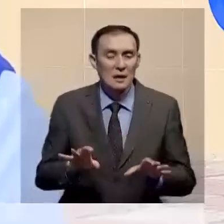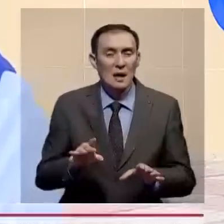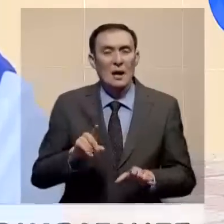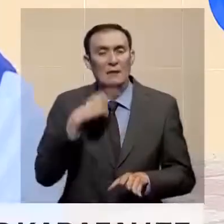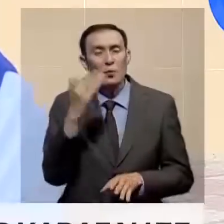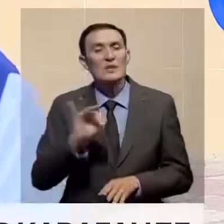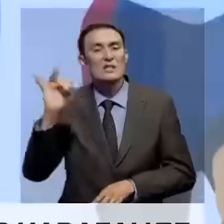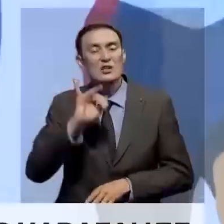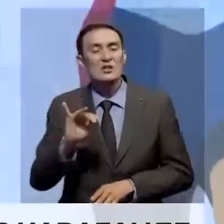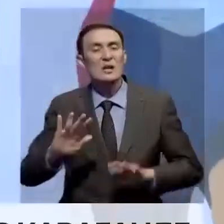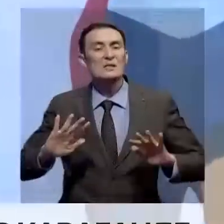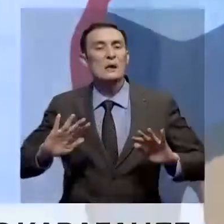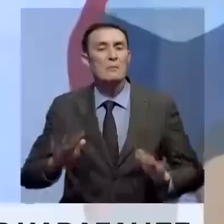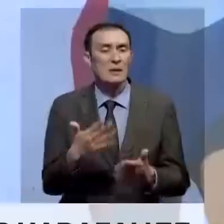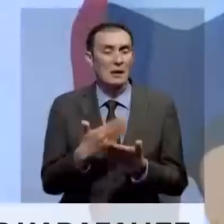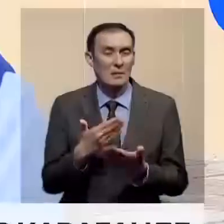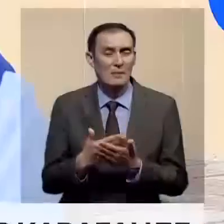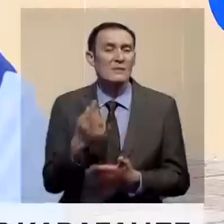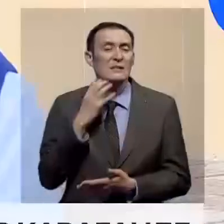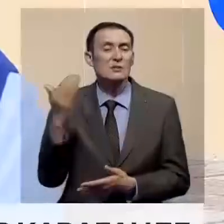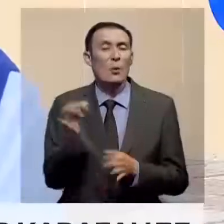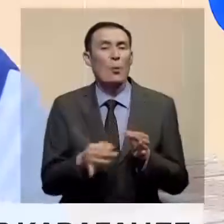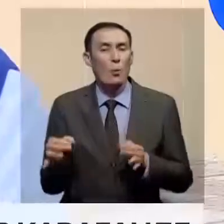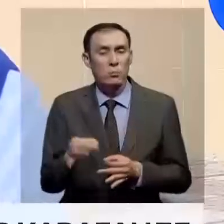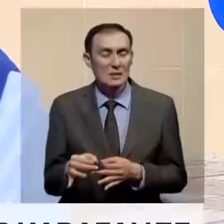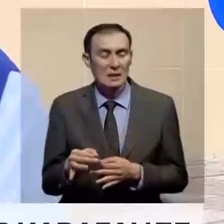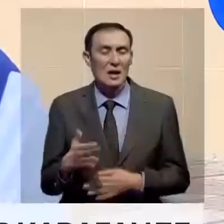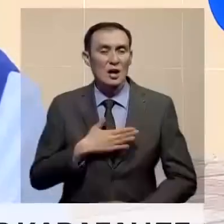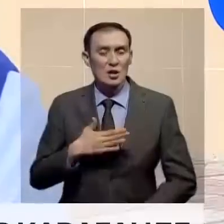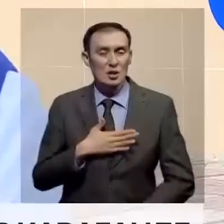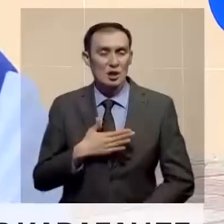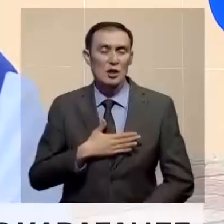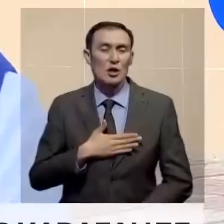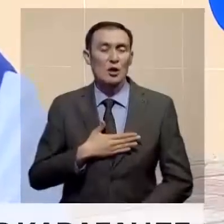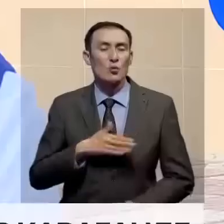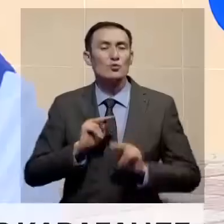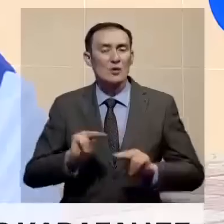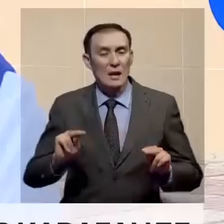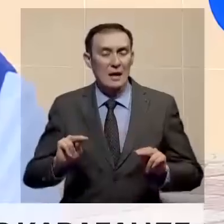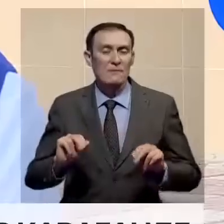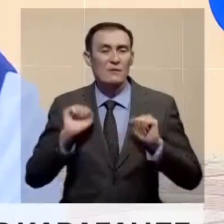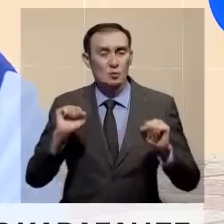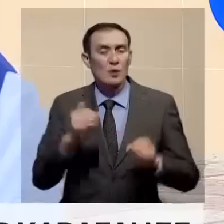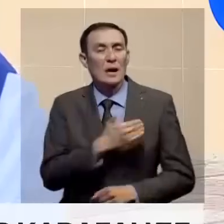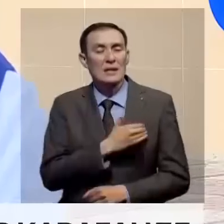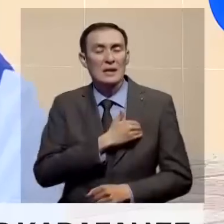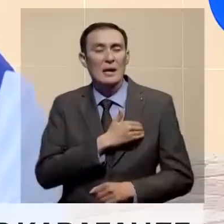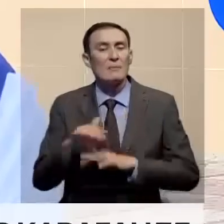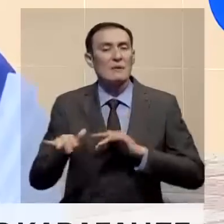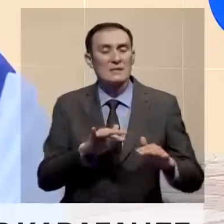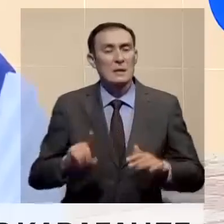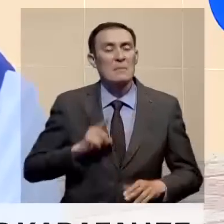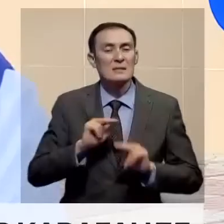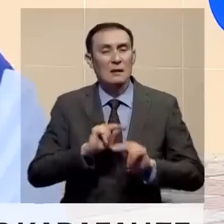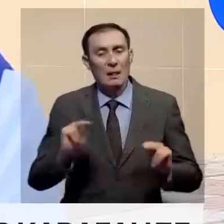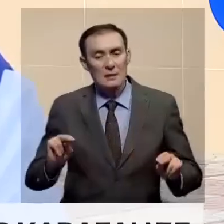об исторических событиях, вот в частности в Казалардинской области наши учителя физической культуры хотят провести